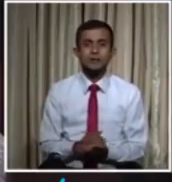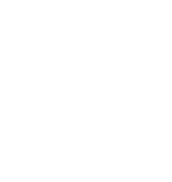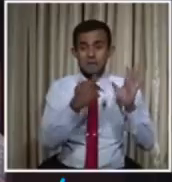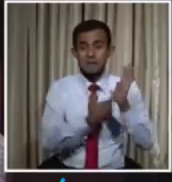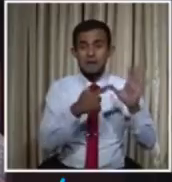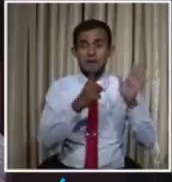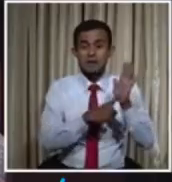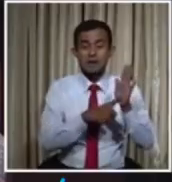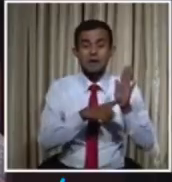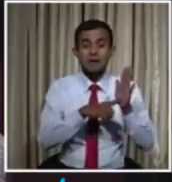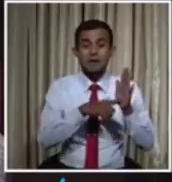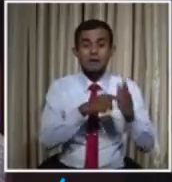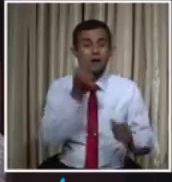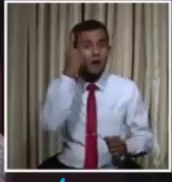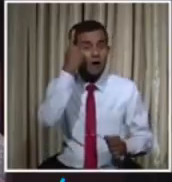වාදය තවත් විටක